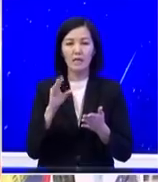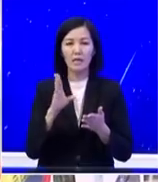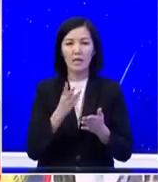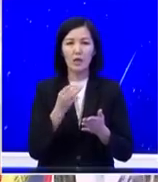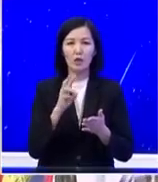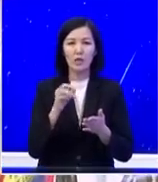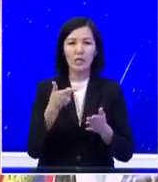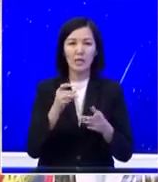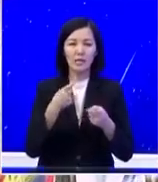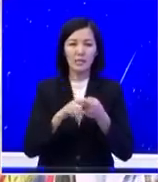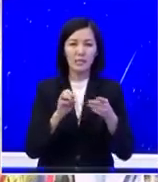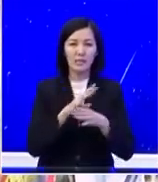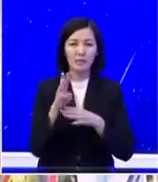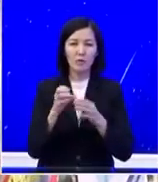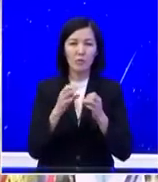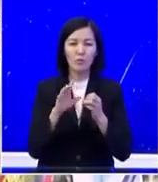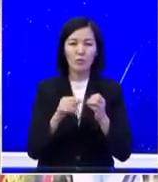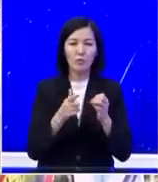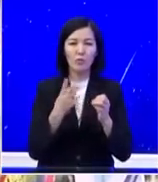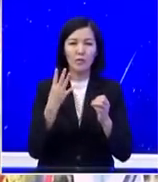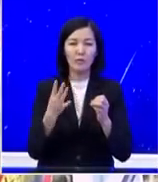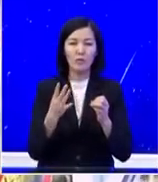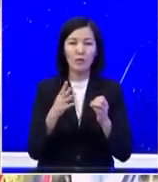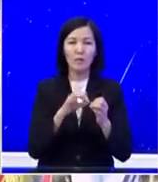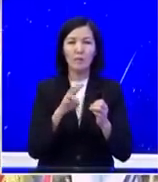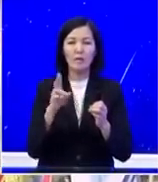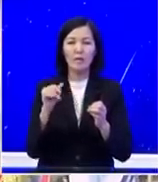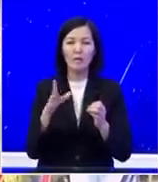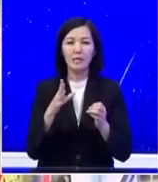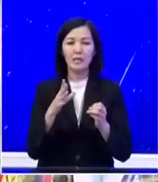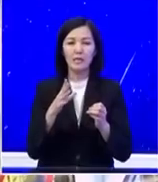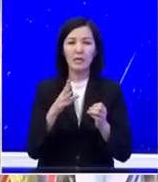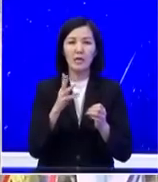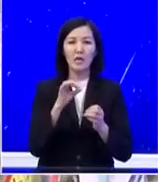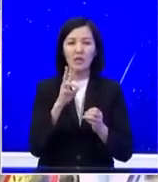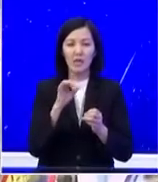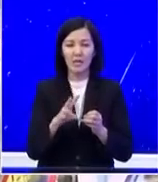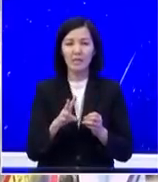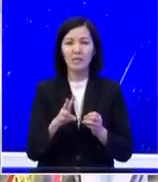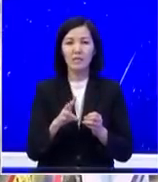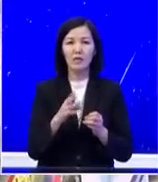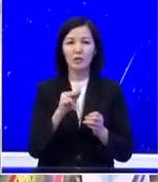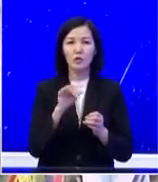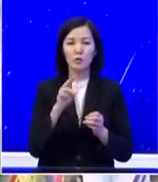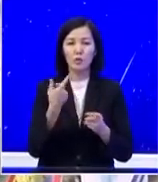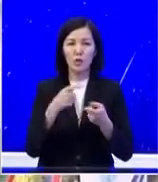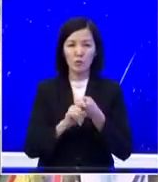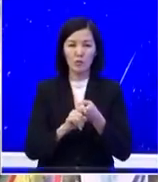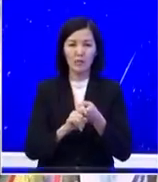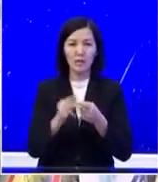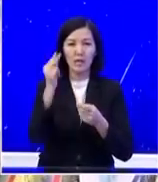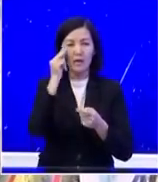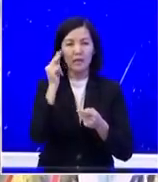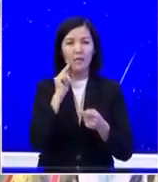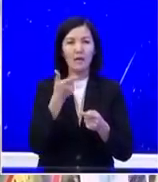шелекті газдандырды. 14,5 миллиард тенге жеке қаржы шарын агроэсімен шоншыға тартылды. Және Қытайға